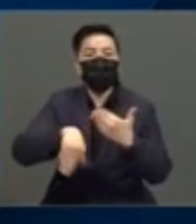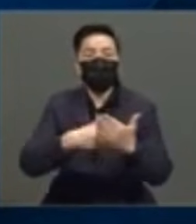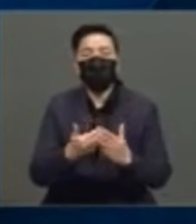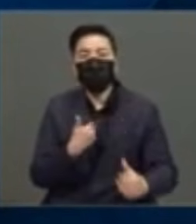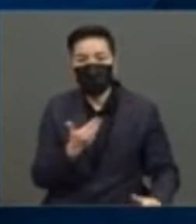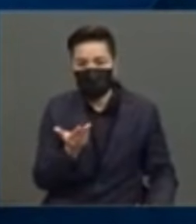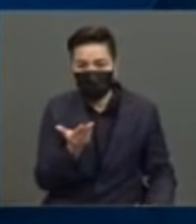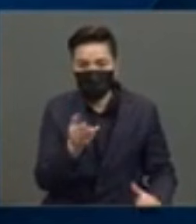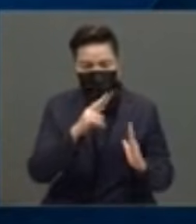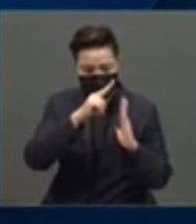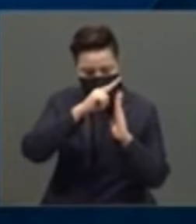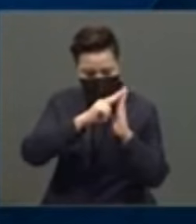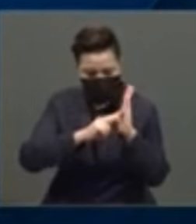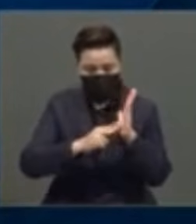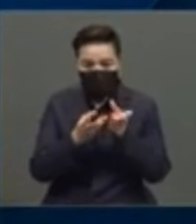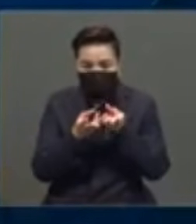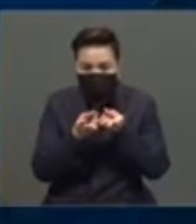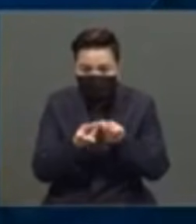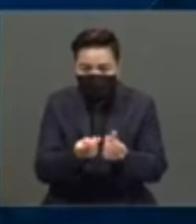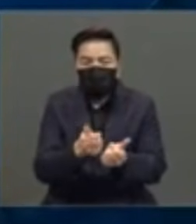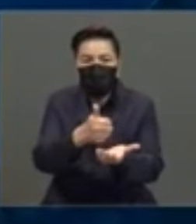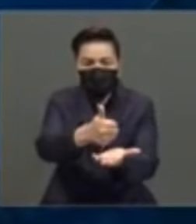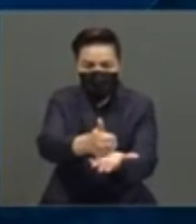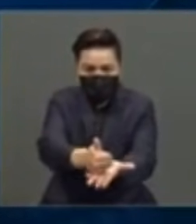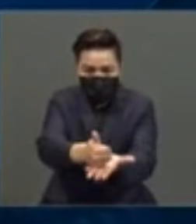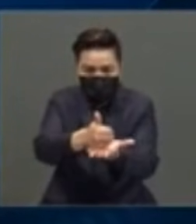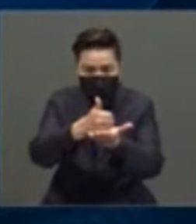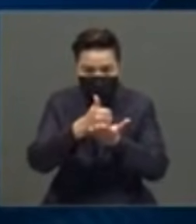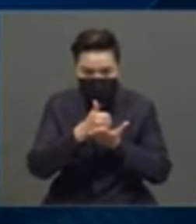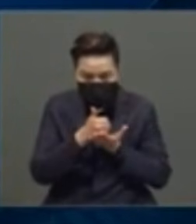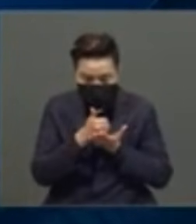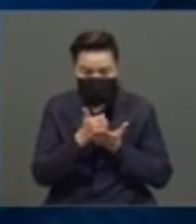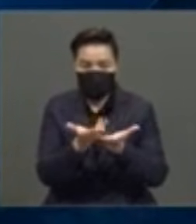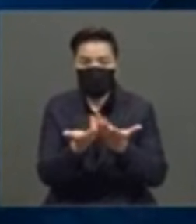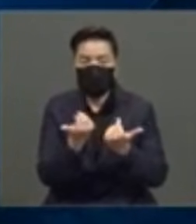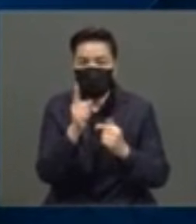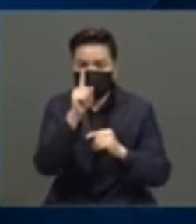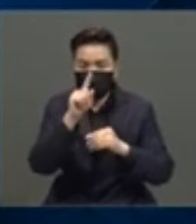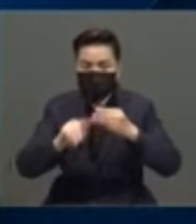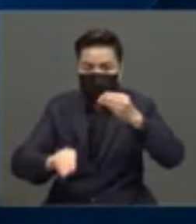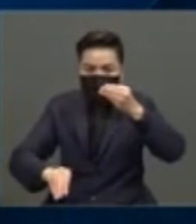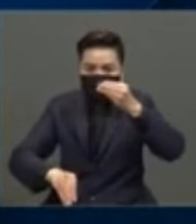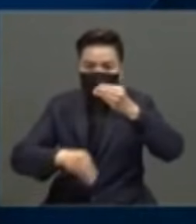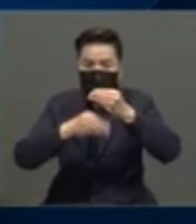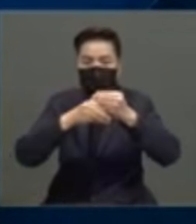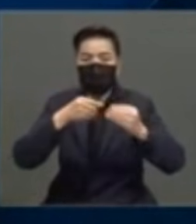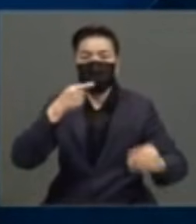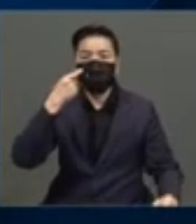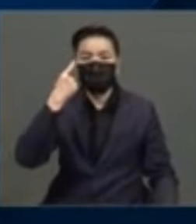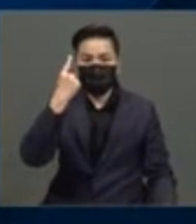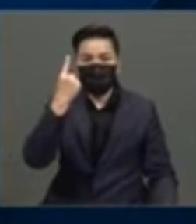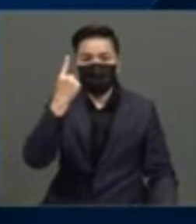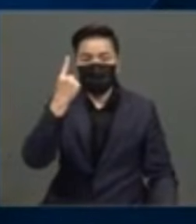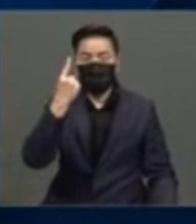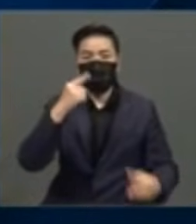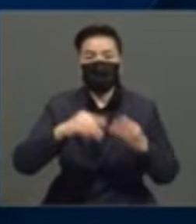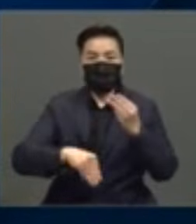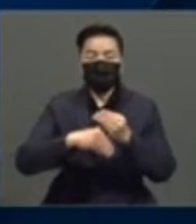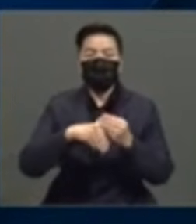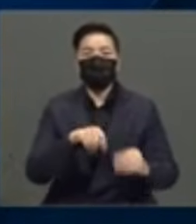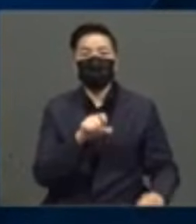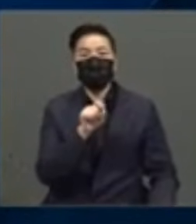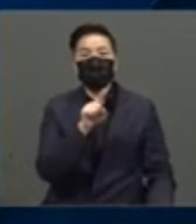ร่วมมือท่านได้อ่านในรายละเอียดตรงนี้แล้วก็ช่วยกันด้วยและที่สำคัญที่สุดเพิ่มขึ้นอีกหนึ่งก็คือทางส